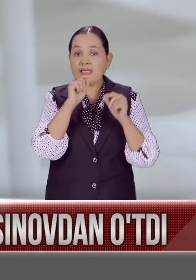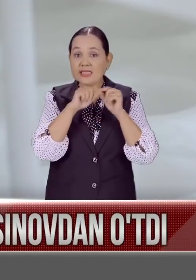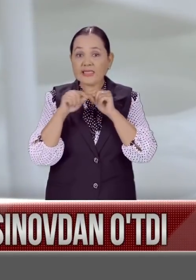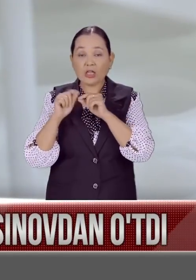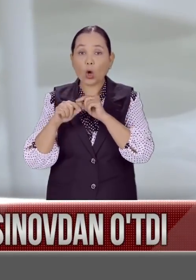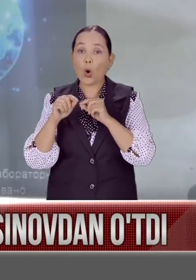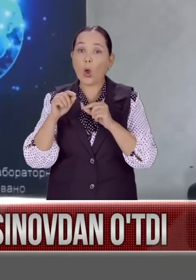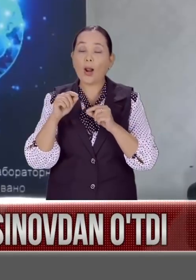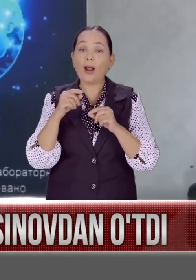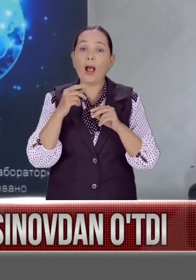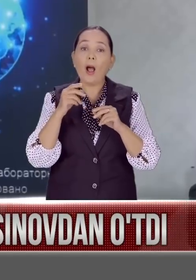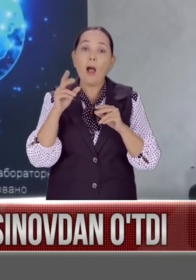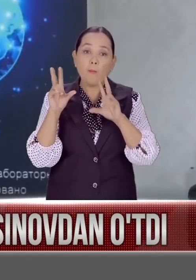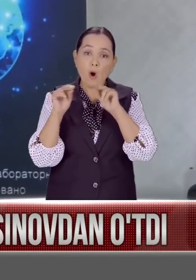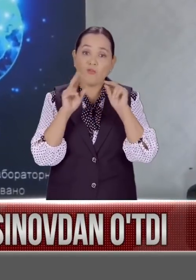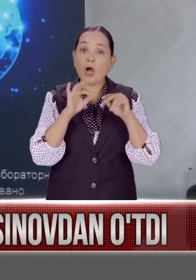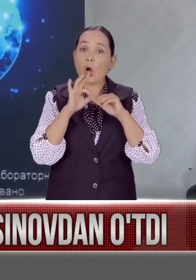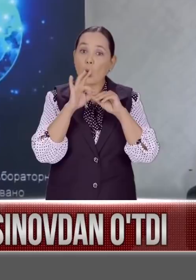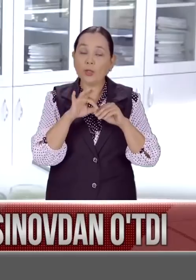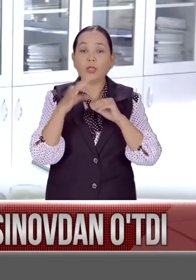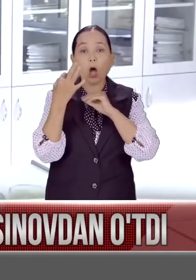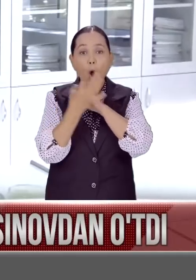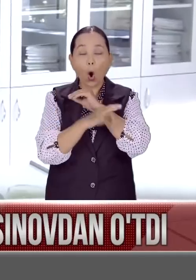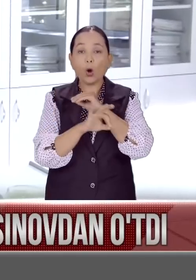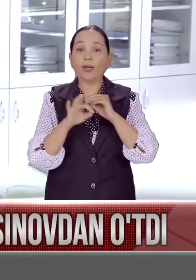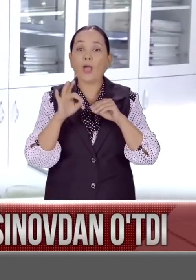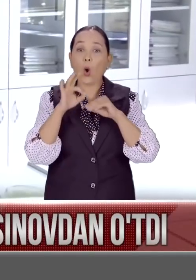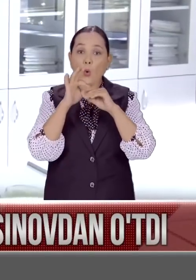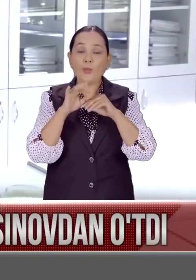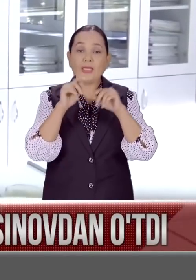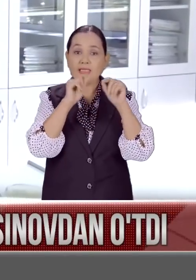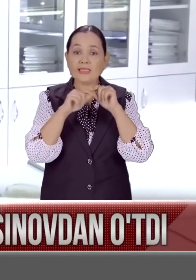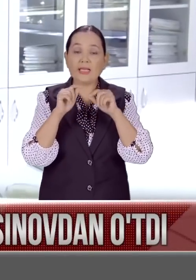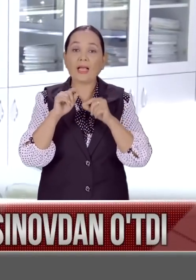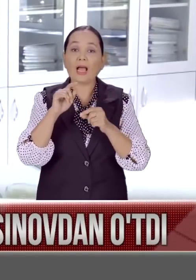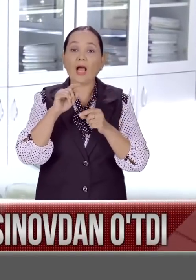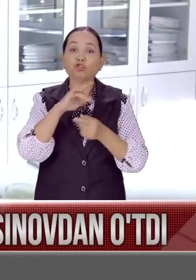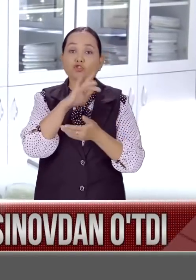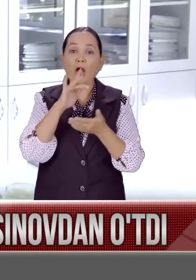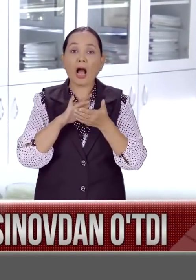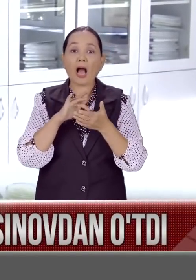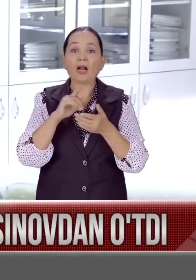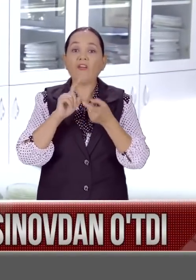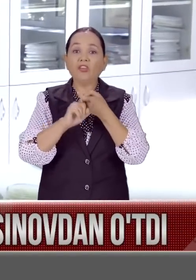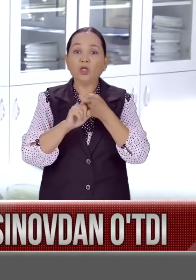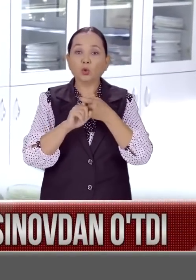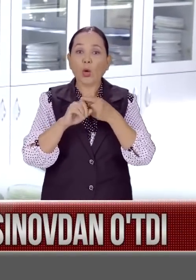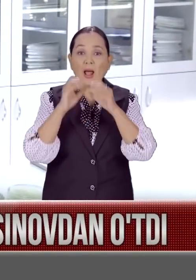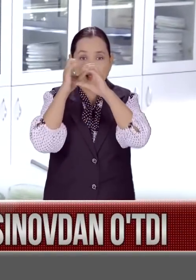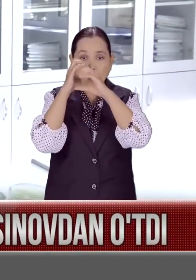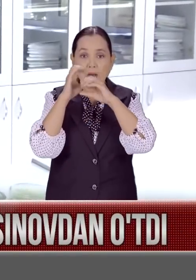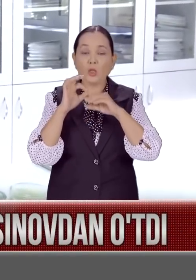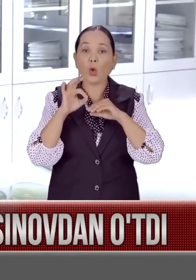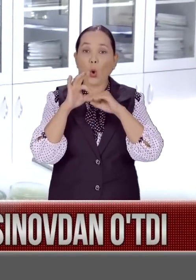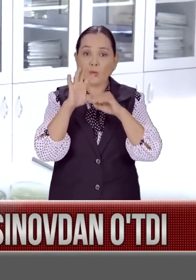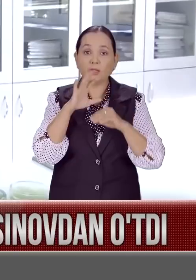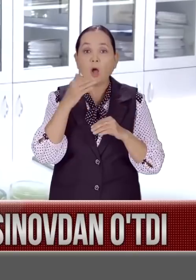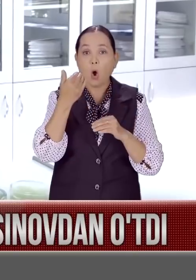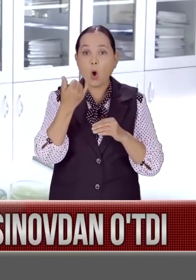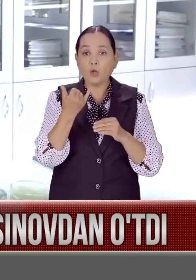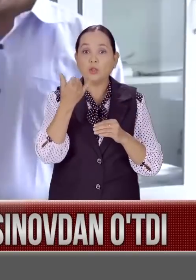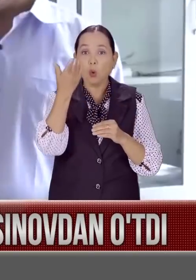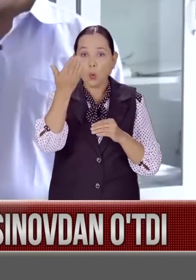Dastlabki sinovlar, tekshiruvlar muvaffaqiyatli o'tgan. Oxirgi o'sha o'tkazgan sinovlarimiz shahar virusologiya laboratoriyasida o'tkazildi. Hozir ularda ham turibdi